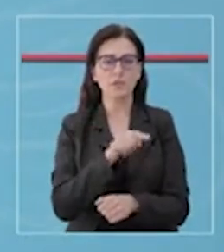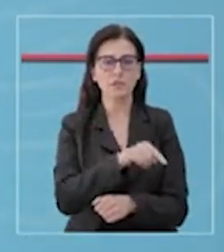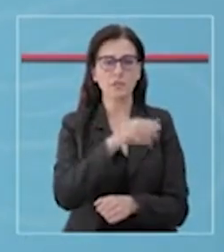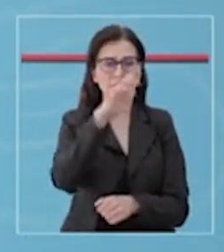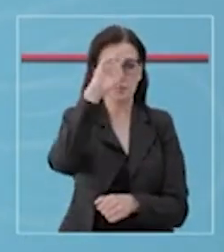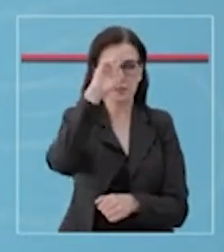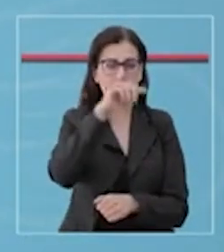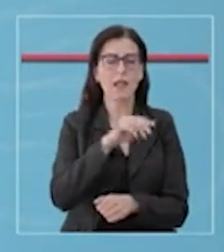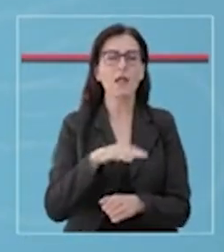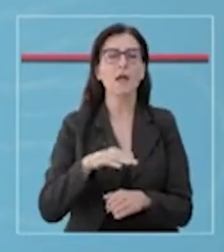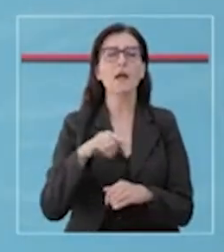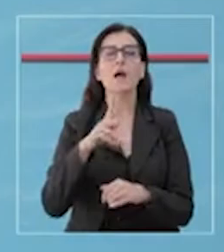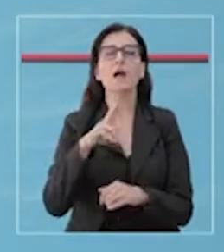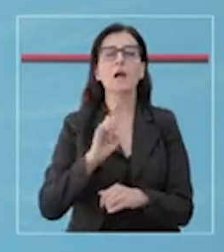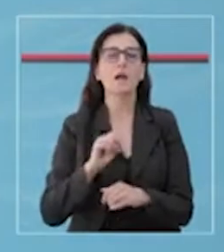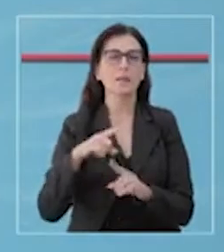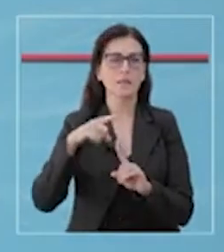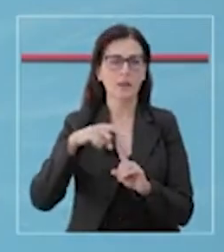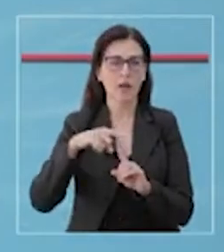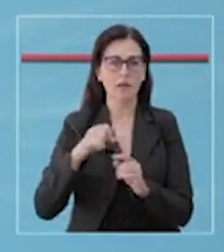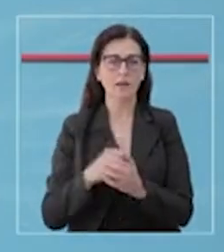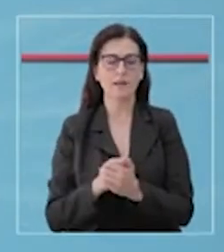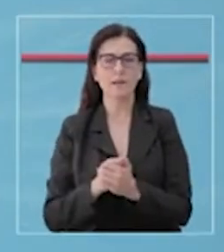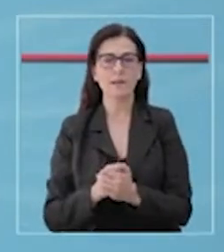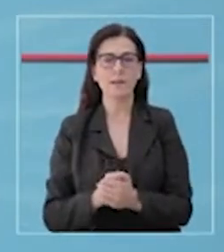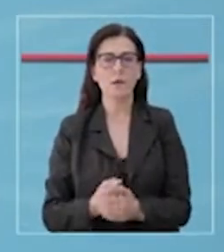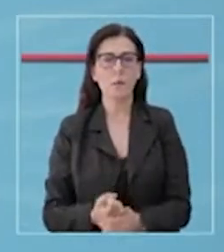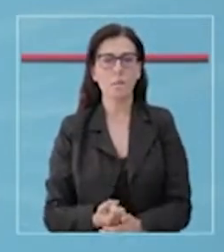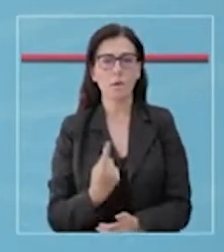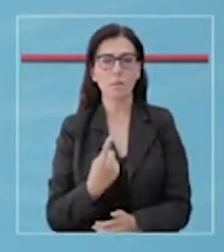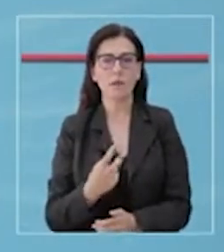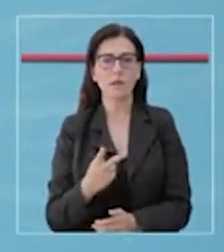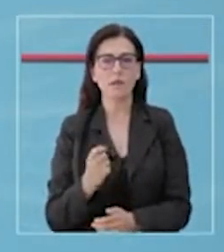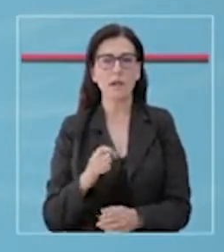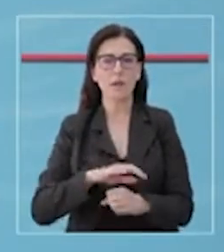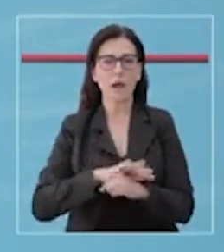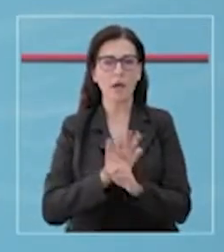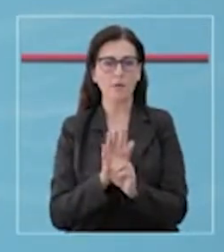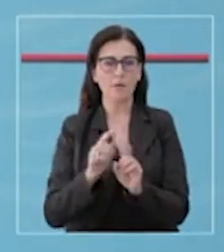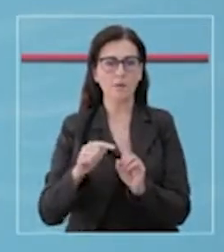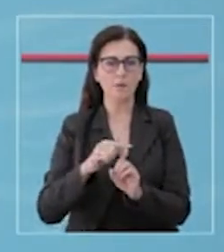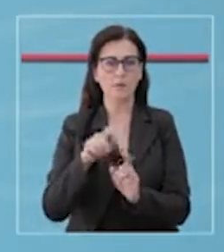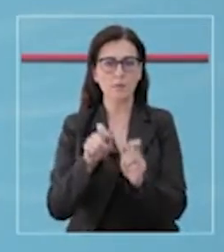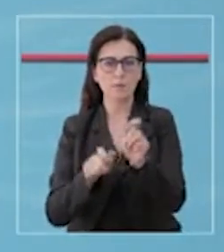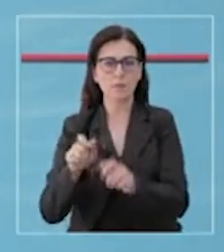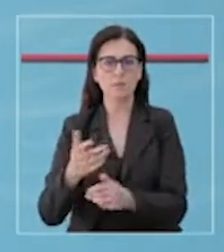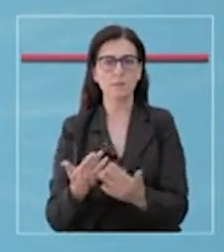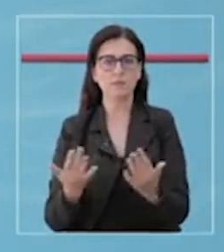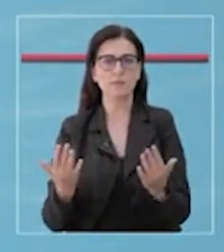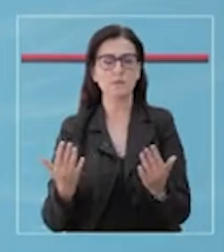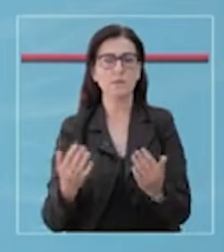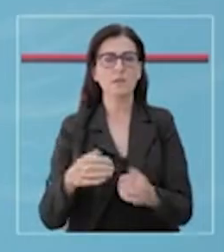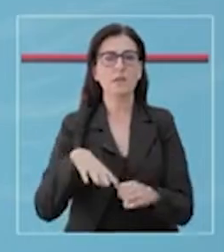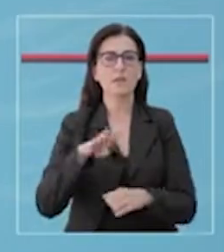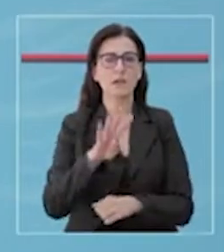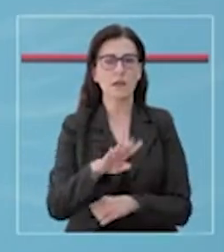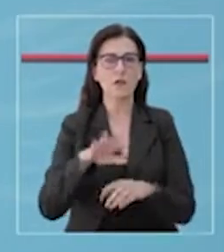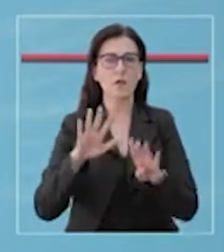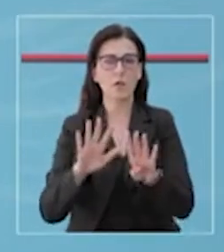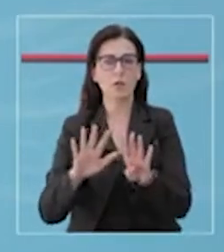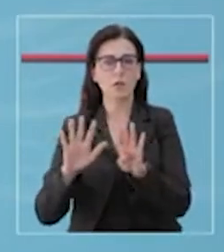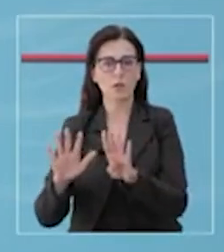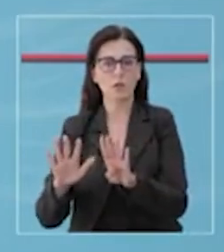nga Tirana. Në vendin tonë, aktualisht kemi raste aktiv pozitiv me COVID-19 499